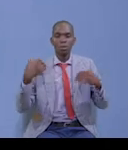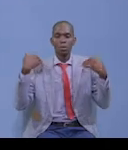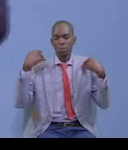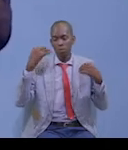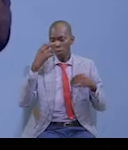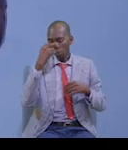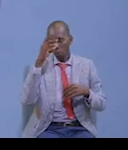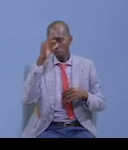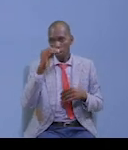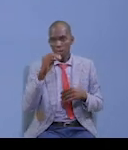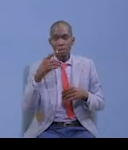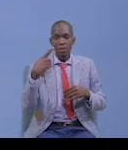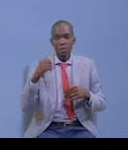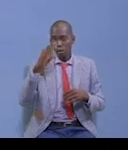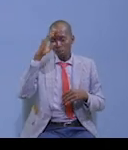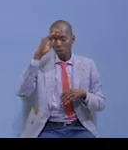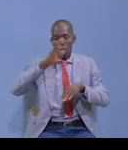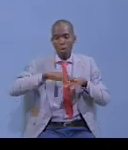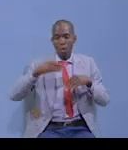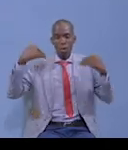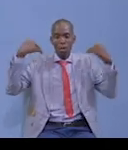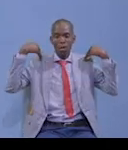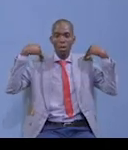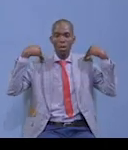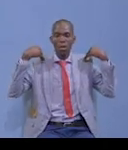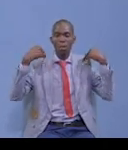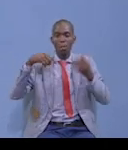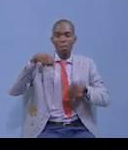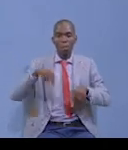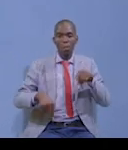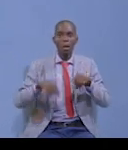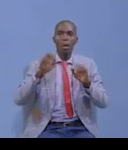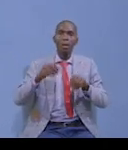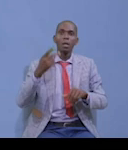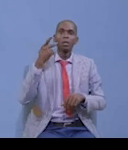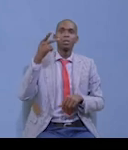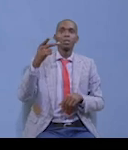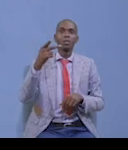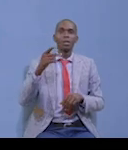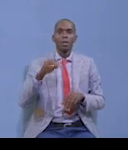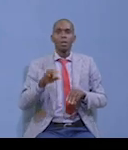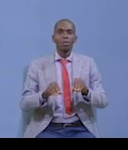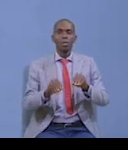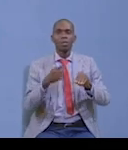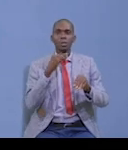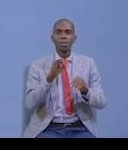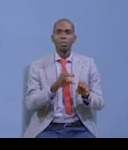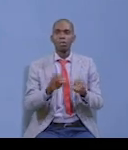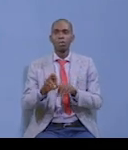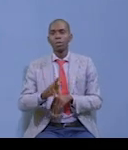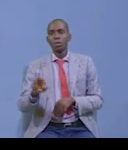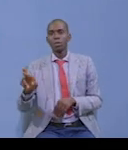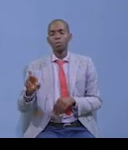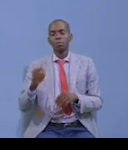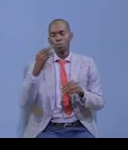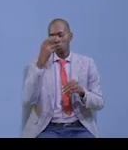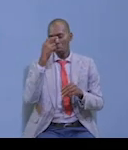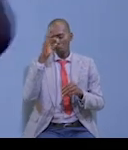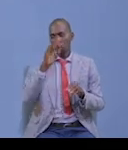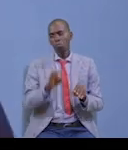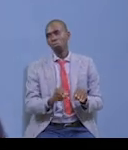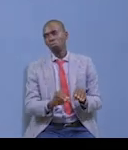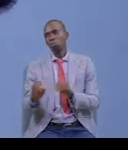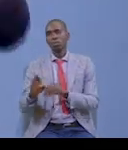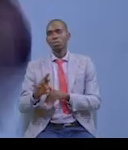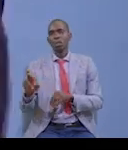shoulder can see భుజం మీద ఉన్నవాడు చూస్తున్నాడు and he says turn right ఎడమ వైపు కుడి వైపు తిరుగు. He turned right. కుడి వైపు